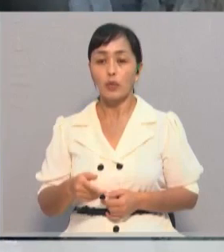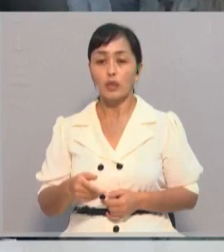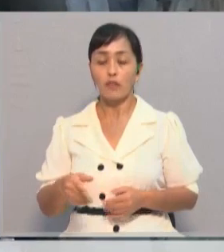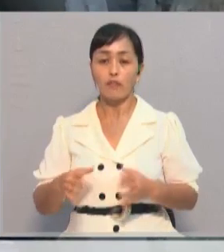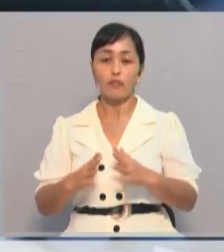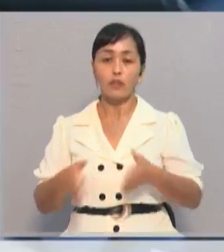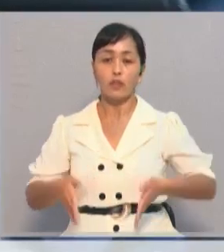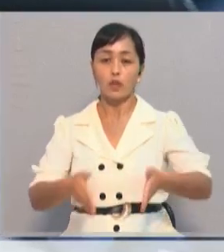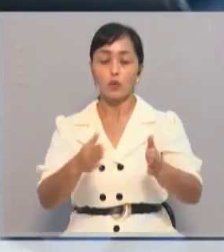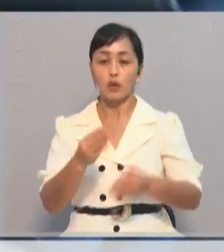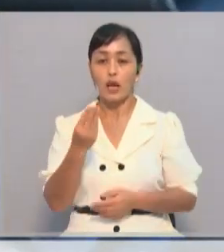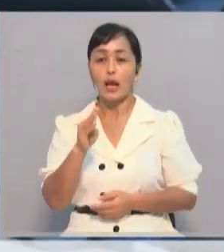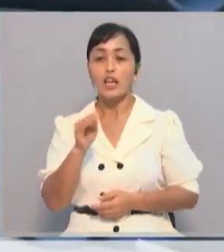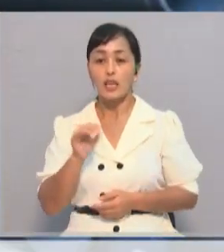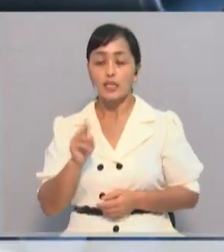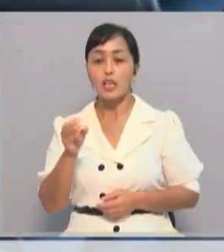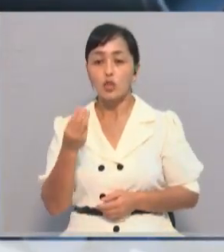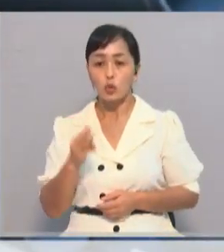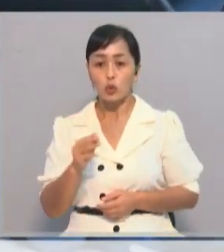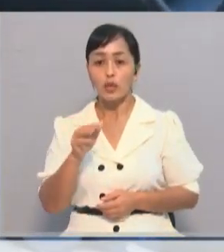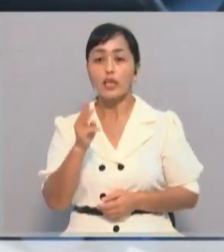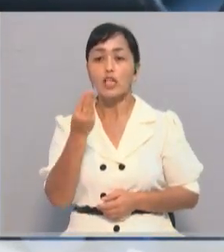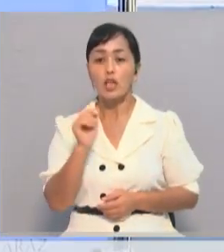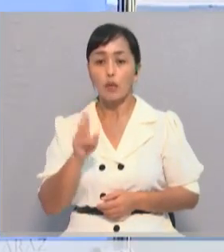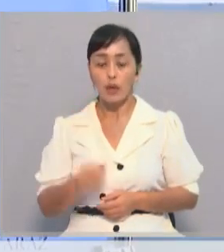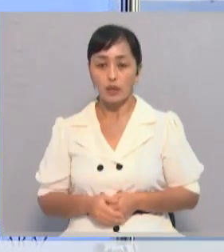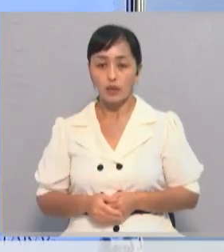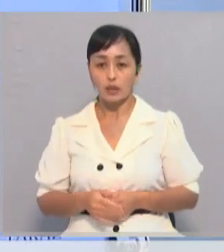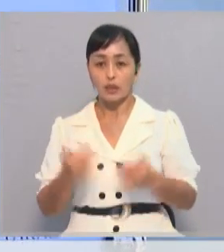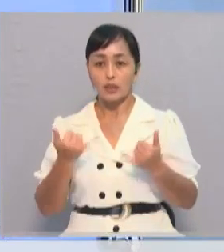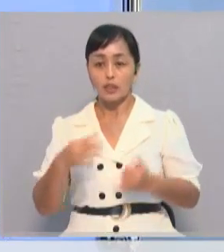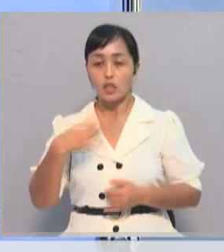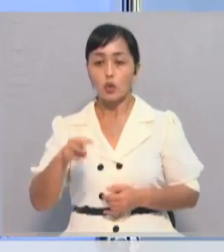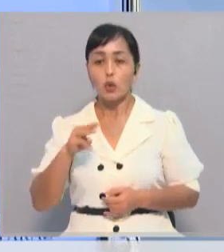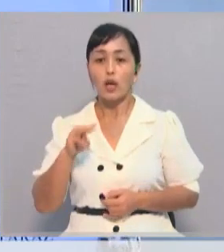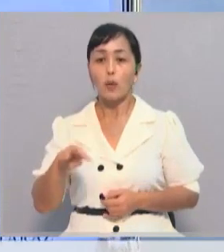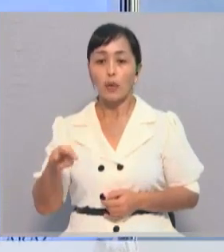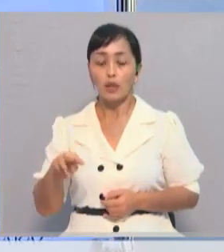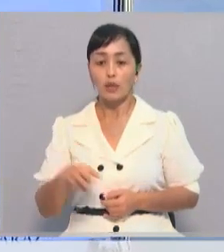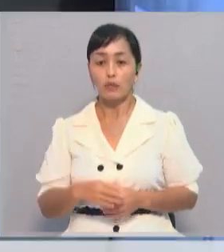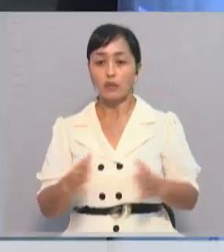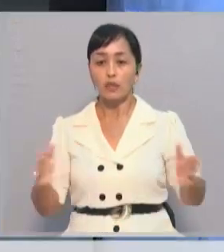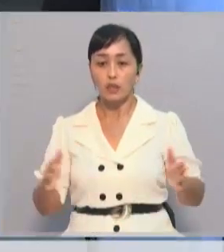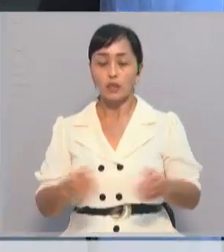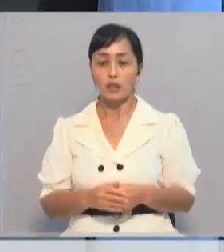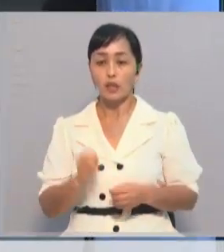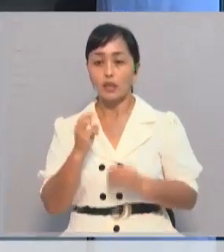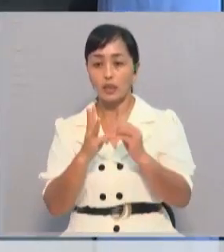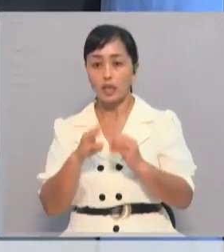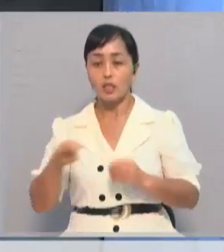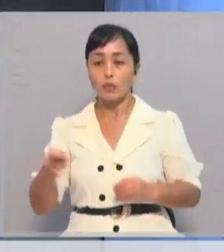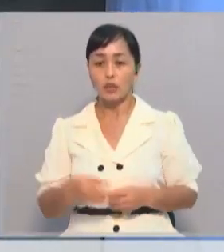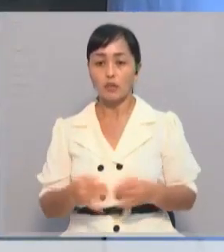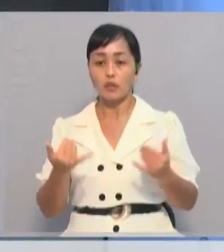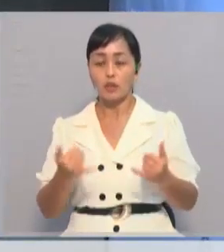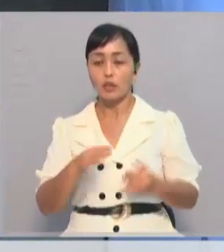селами Жаскешу и Шакпак. Длина тоннеля – 840 метров, ширина – 13. Строительство ведется несколько лет.